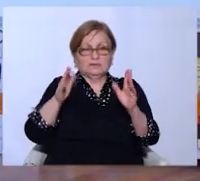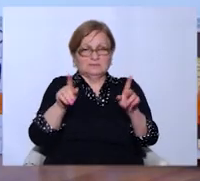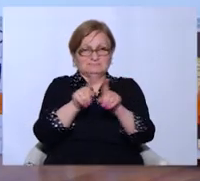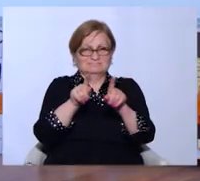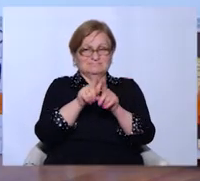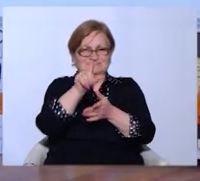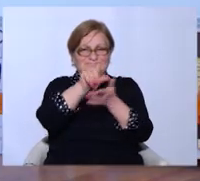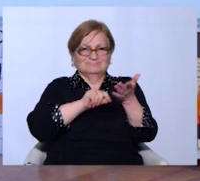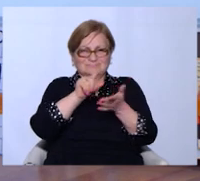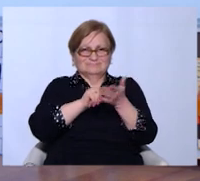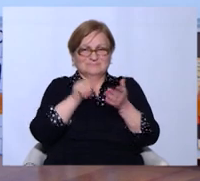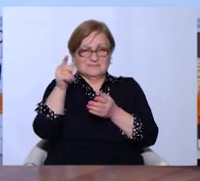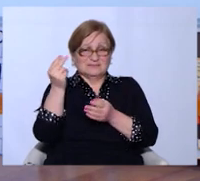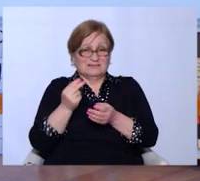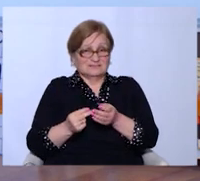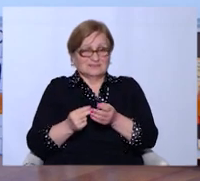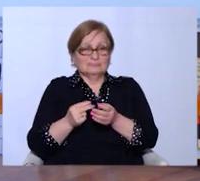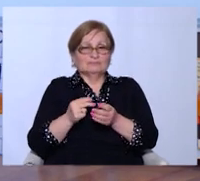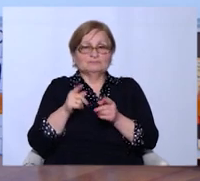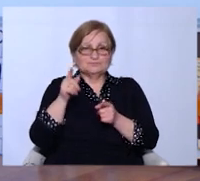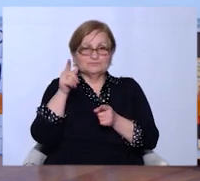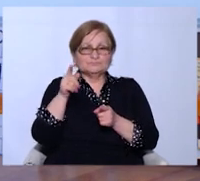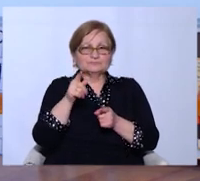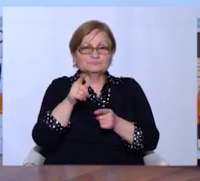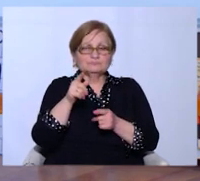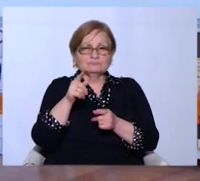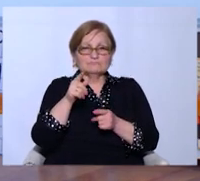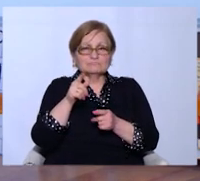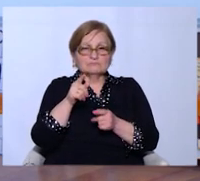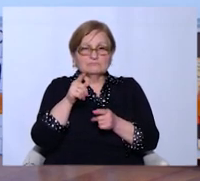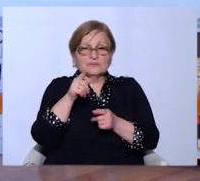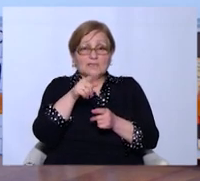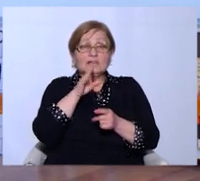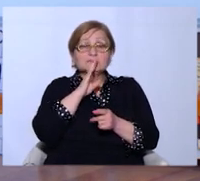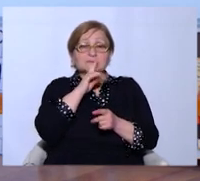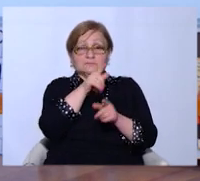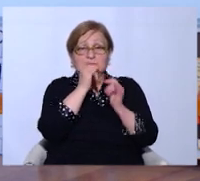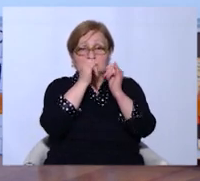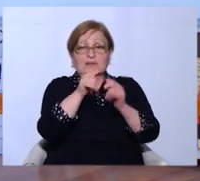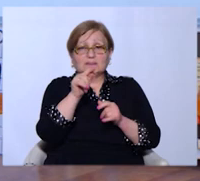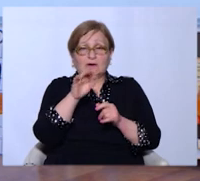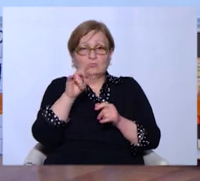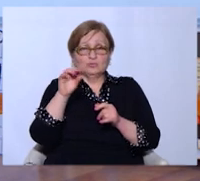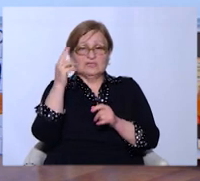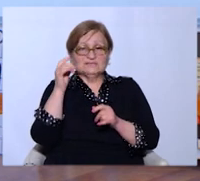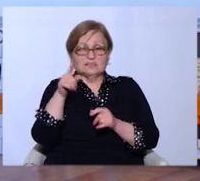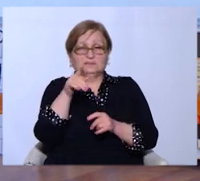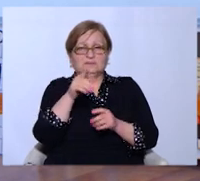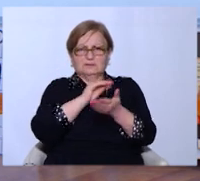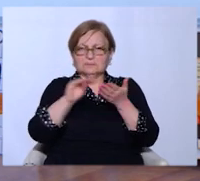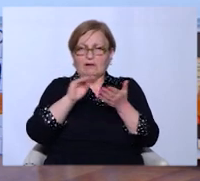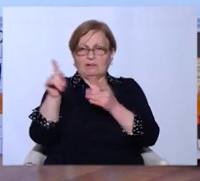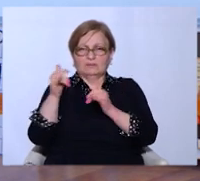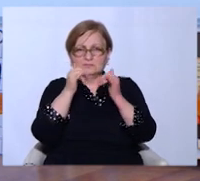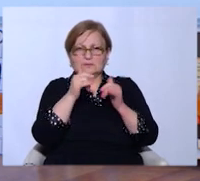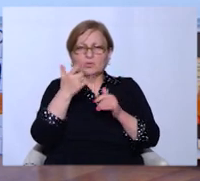მაგრამ არა სალოცავ ხატებს, არამედ მას ამსგავსებდა პორტრეტებს. თამუნია წერეთელის დაუხატავს მას, როგორც ქართული